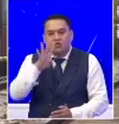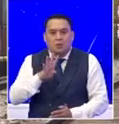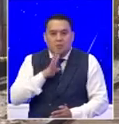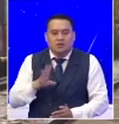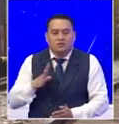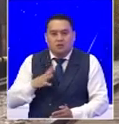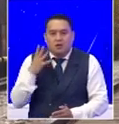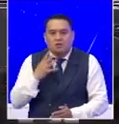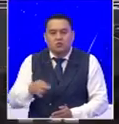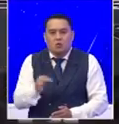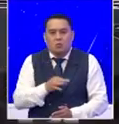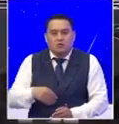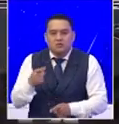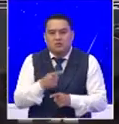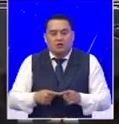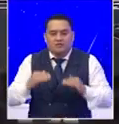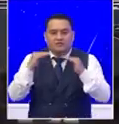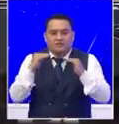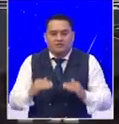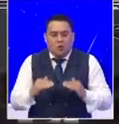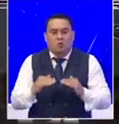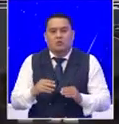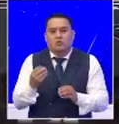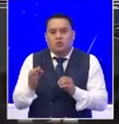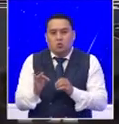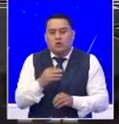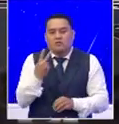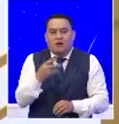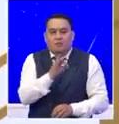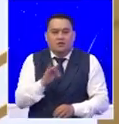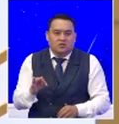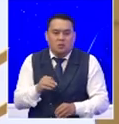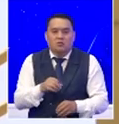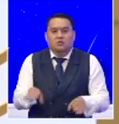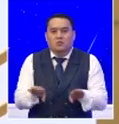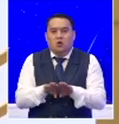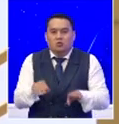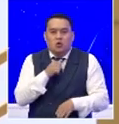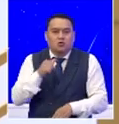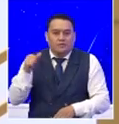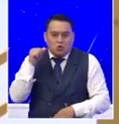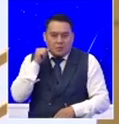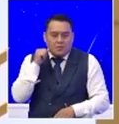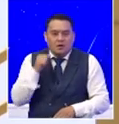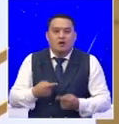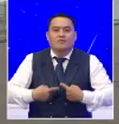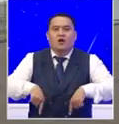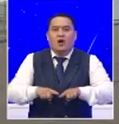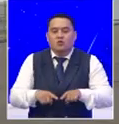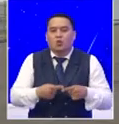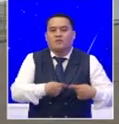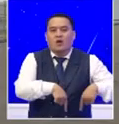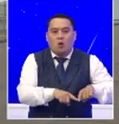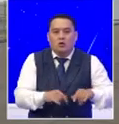текущего года отмечается снижение доли ВВП на 0,2% по сравнению с этим же периодом прошлого года. В отдельных секторах